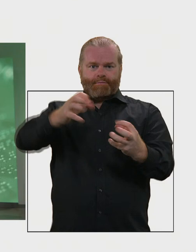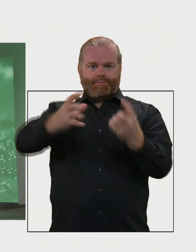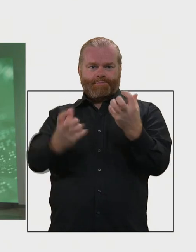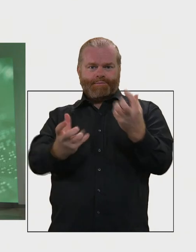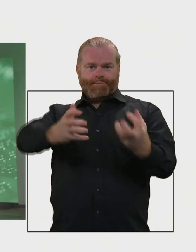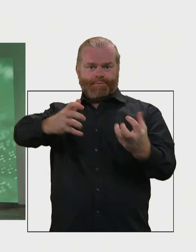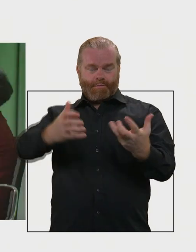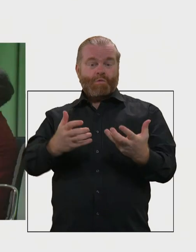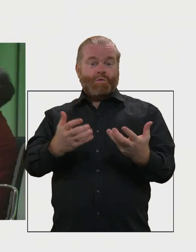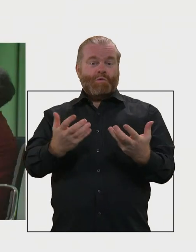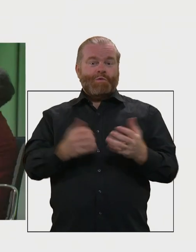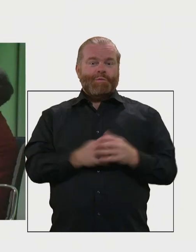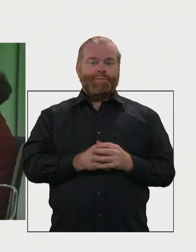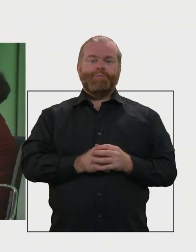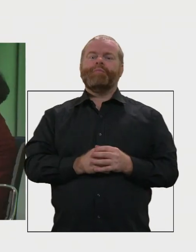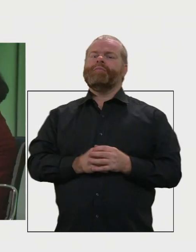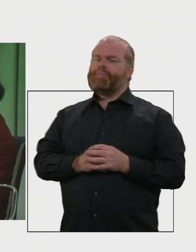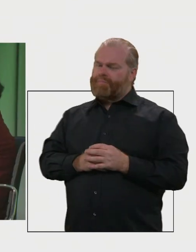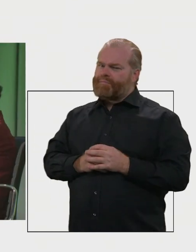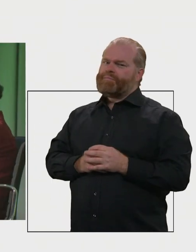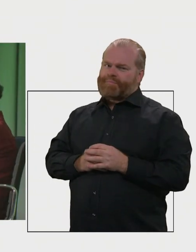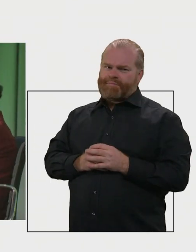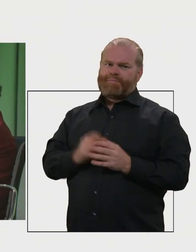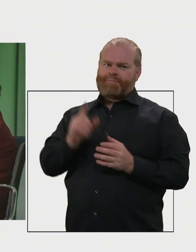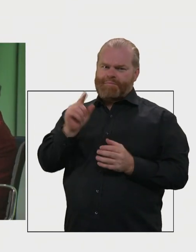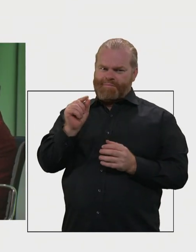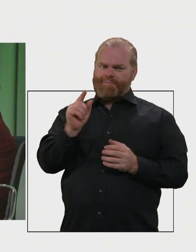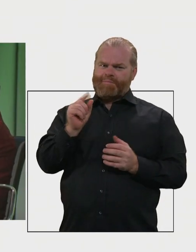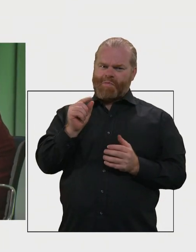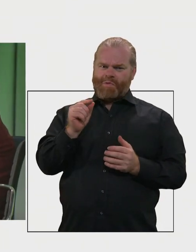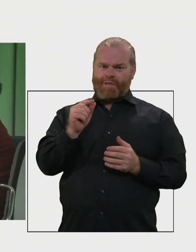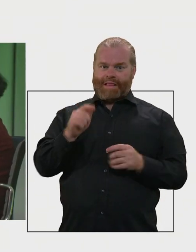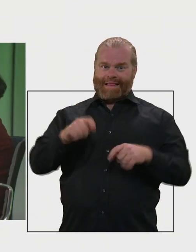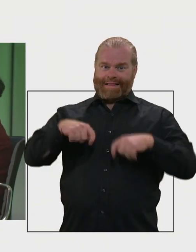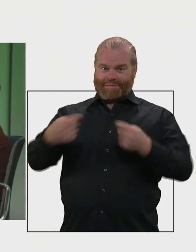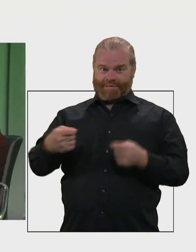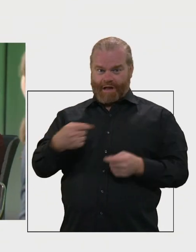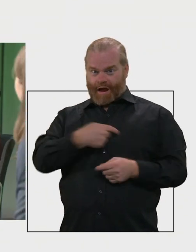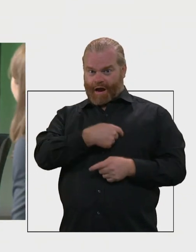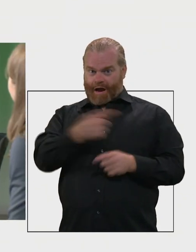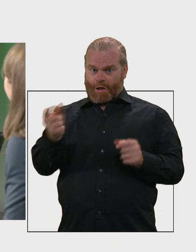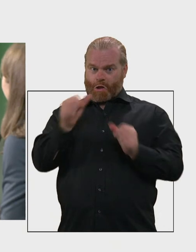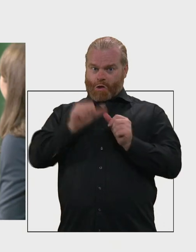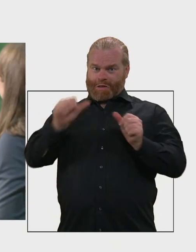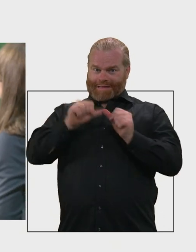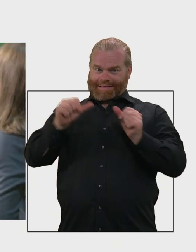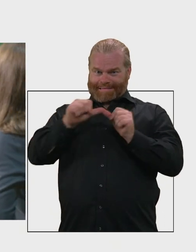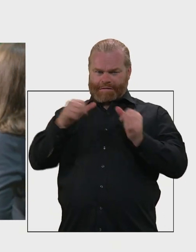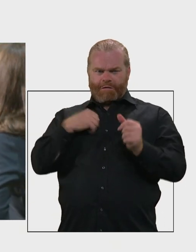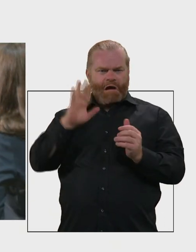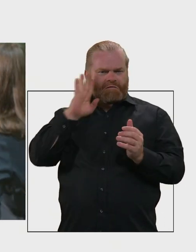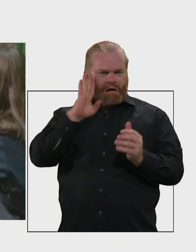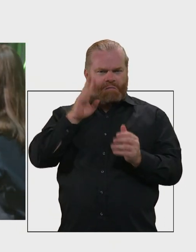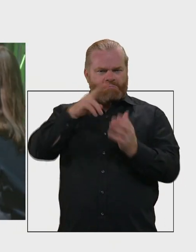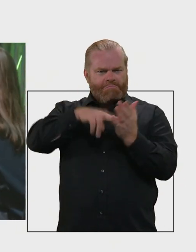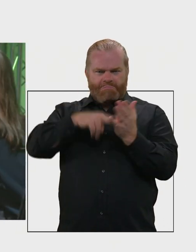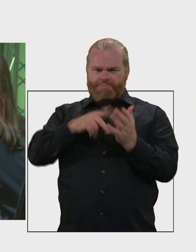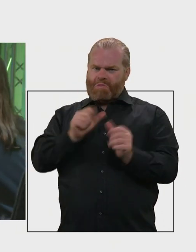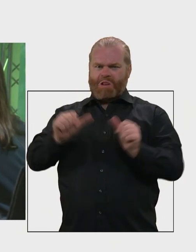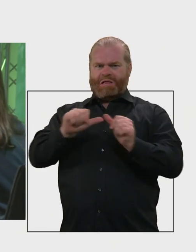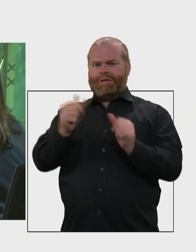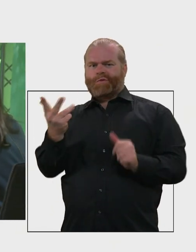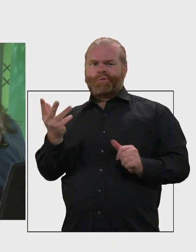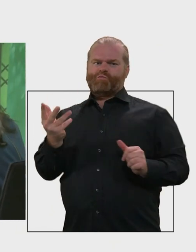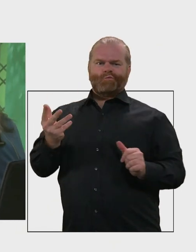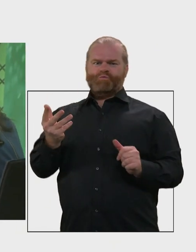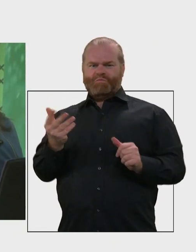glücklich sind, so wie ich das eben gelesen habe in dem Buch. Ne? Also das war irgendwie mit der Außenfassade, meine ich, hätte ich irgendwie gelesen, war es